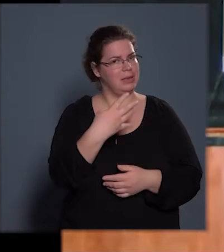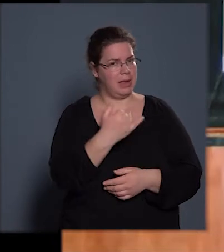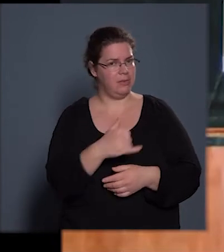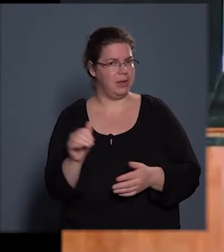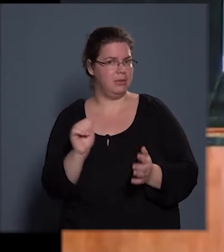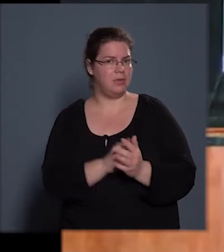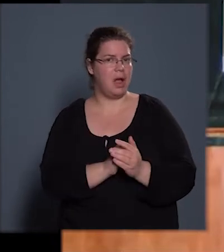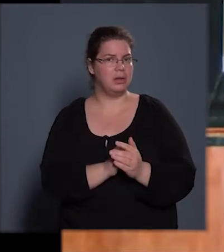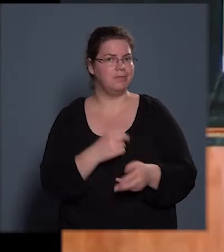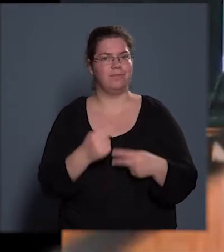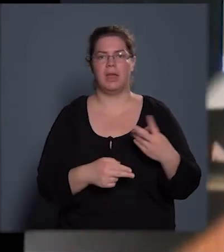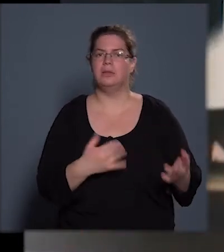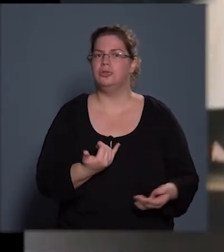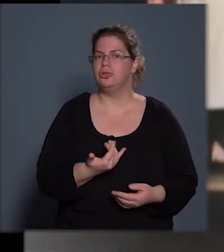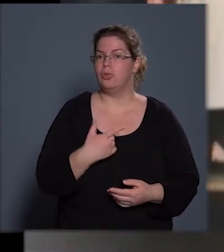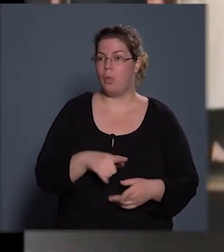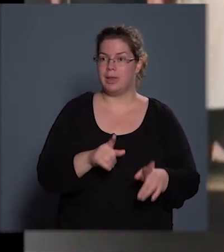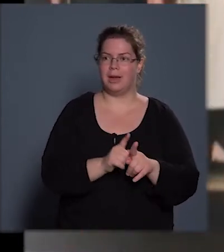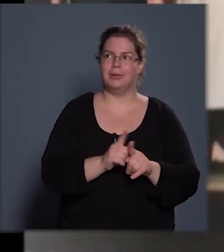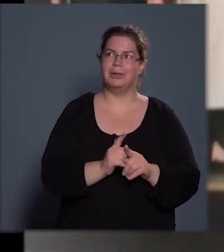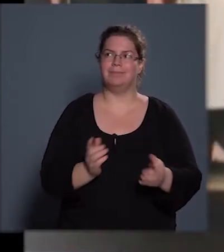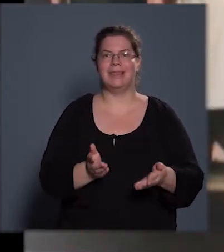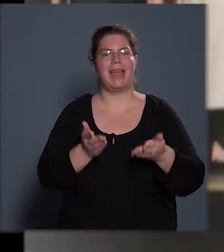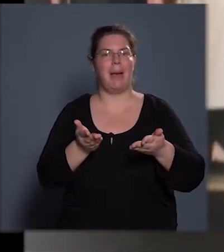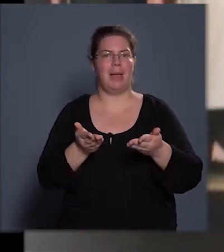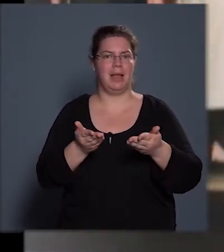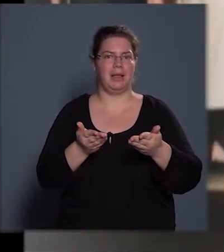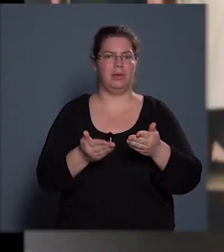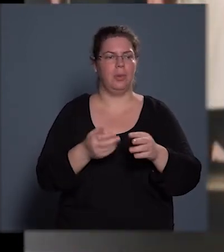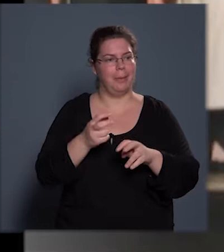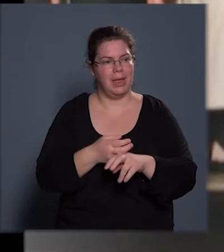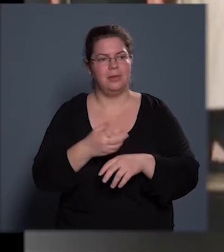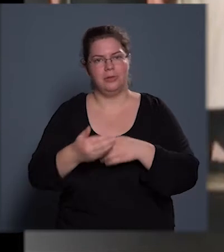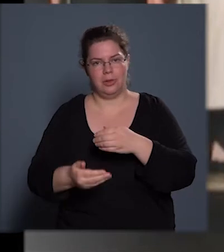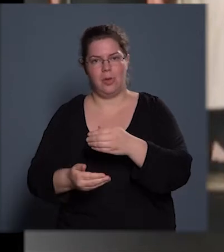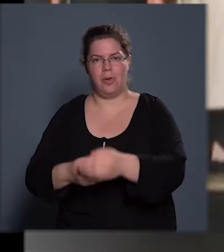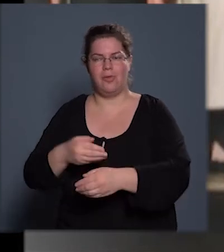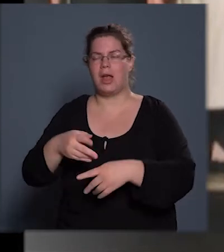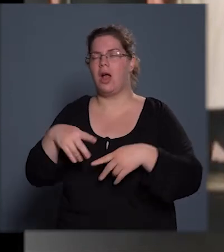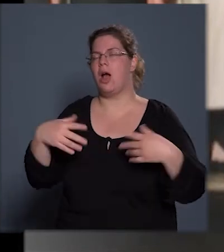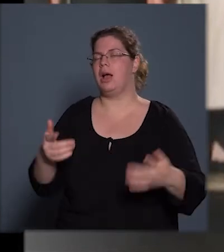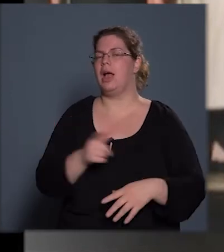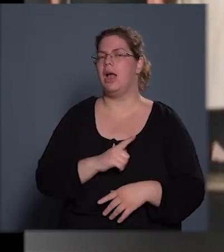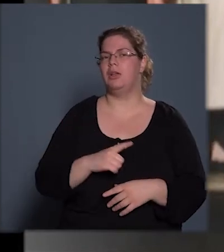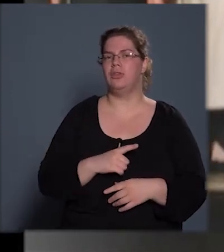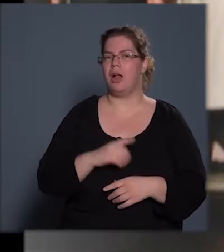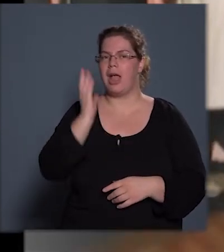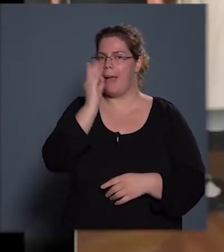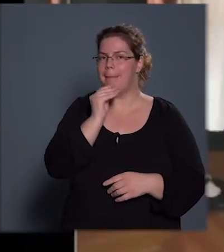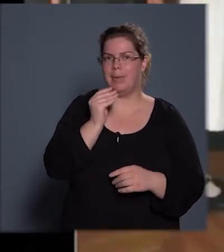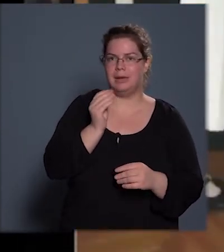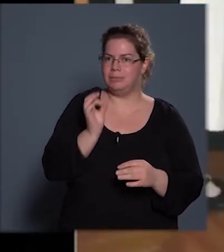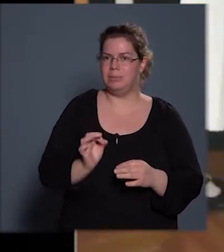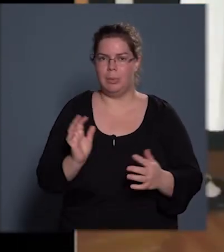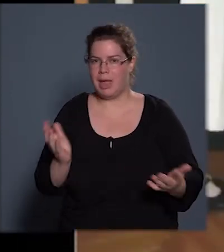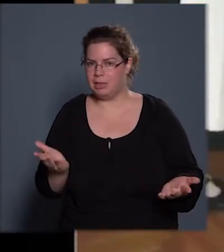alatt végül is voltak olyan kiemelkedő mérföldkövek, akárcsak emberi